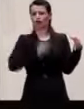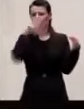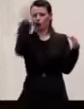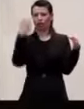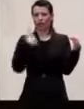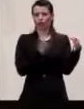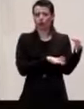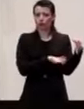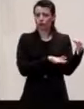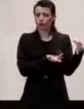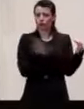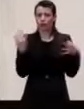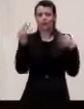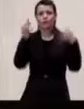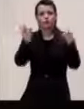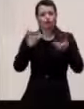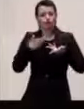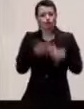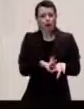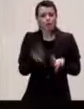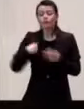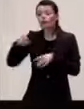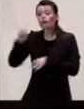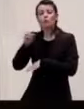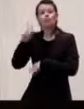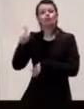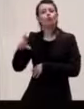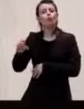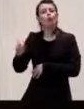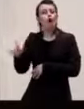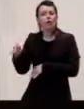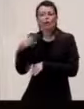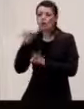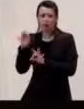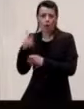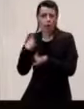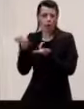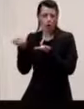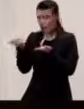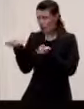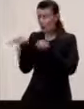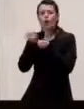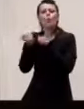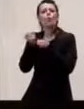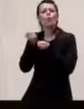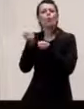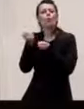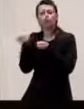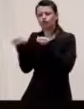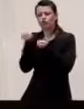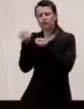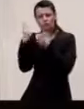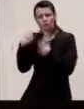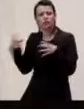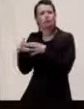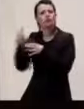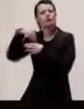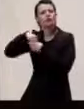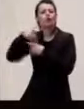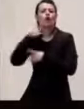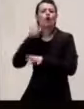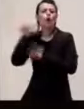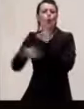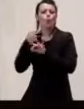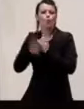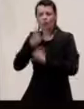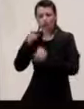voglio dire, dei coordinatori delle reti delle cure palliative, insieme a Luca Moroni e tanti altri, e quindi chiedevo a lui, sia su questo aspetto e più in